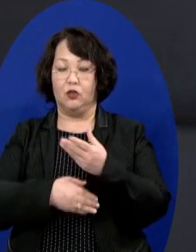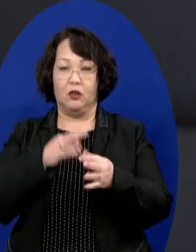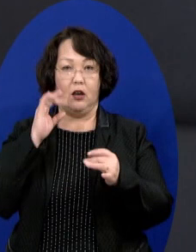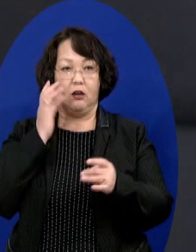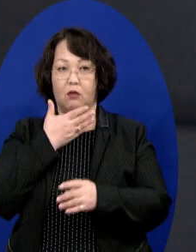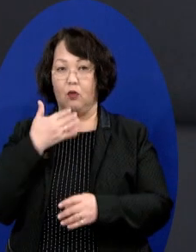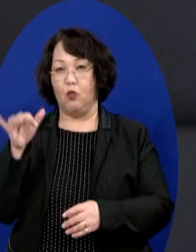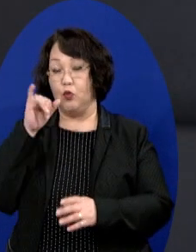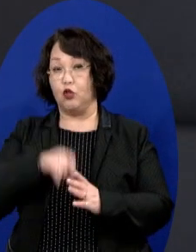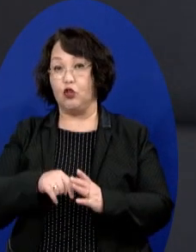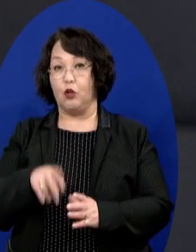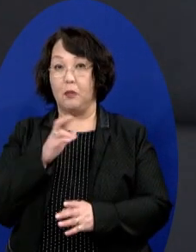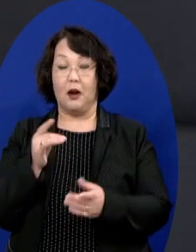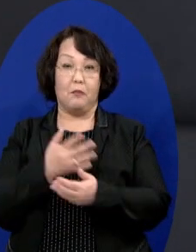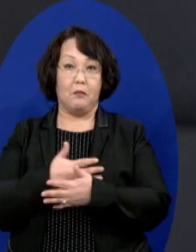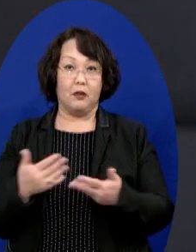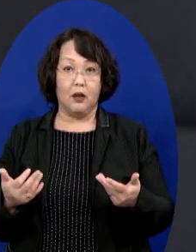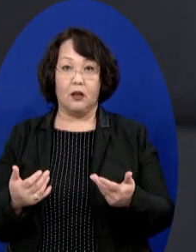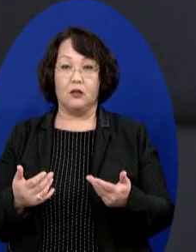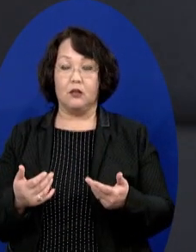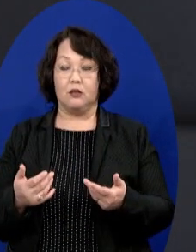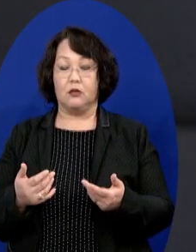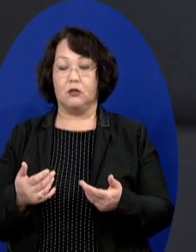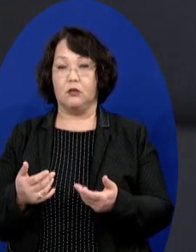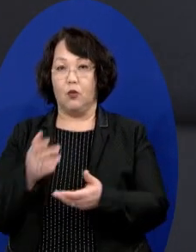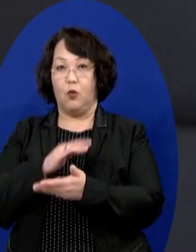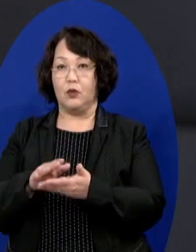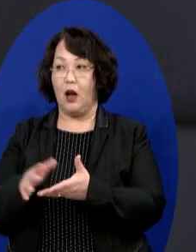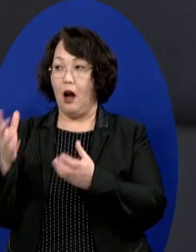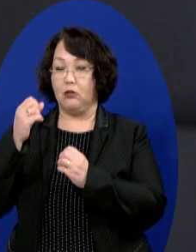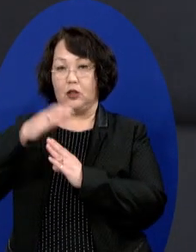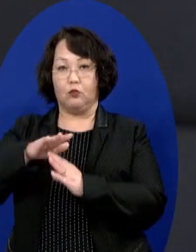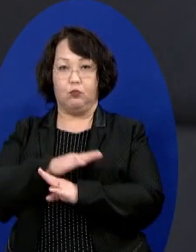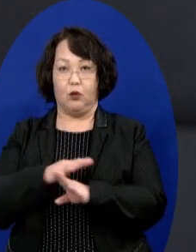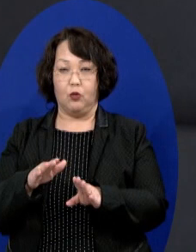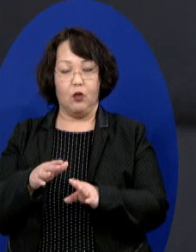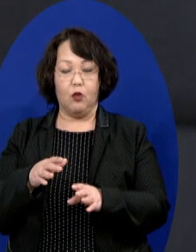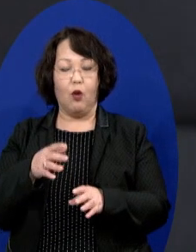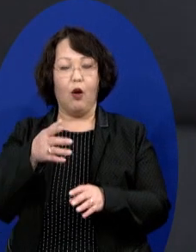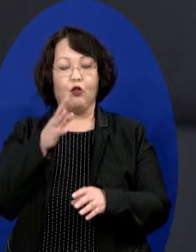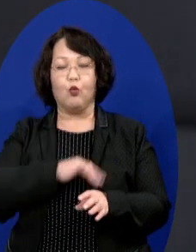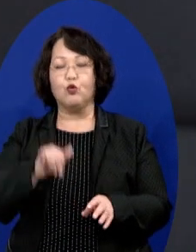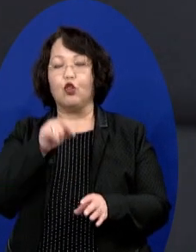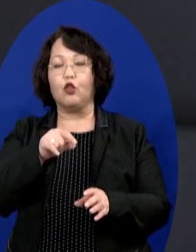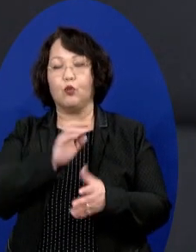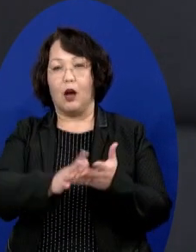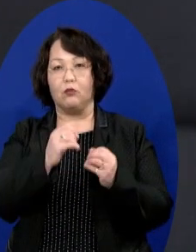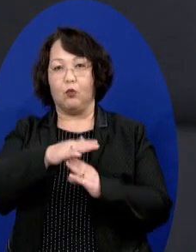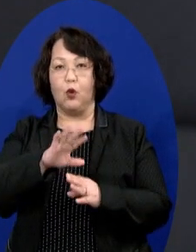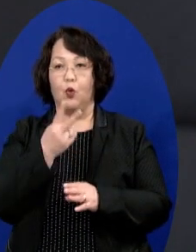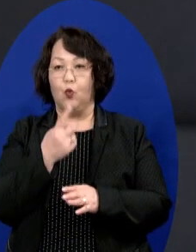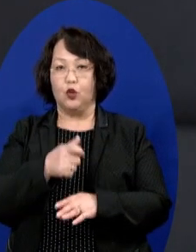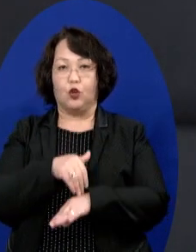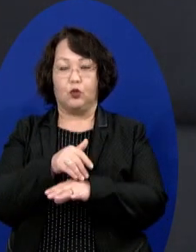дотоодын бараан дээр хайрцангуй нийлүүлэлтийг тасалбуулахгүй байх. За үнийн өсөлтийг нь бол тогтворжуулах бол арга хэмжээг